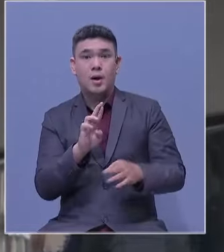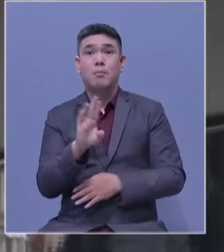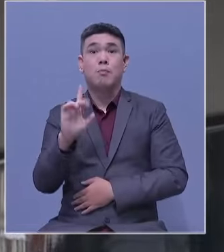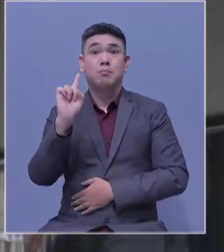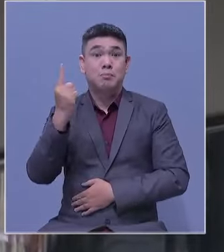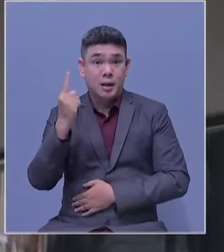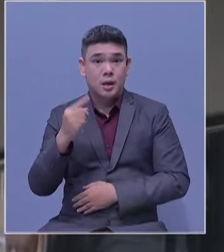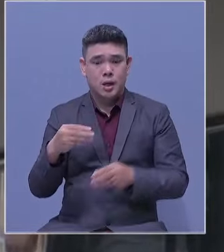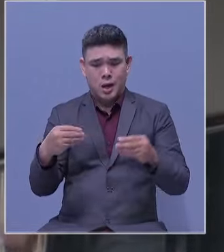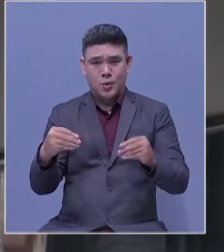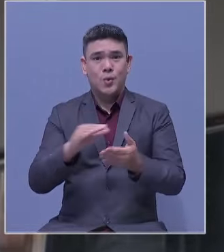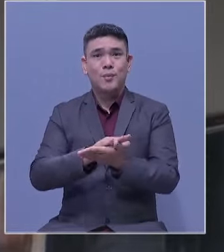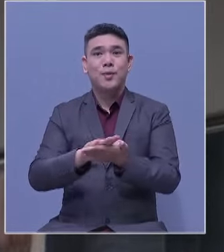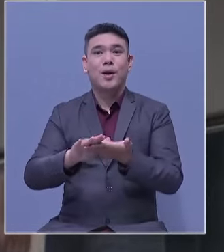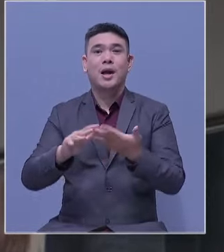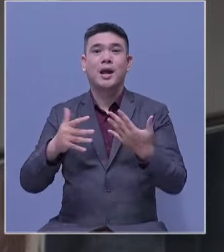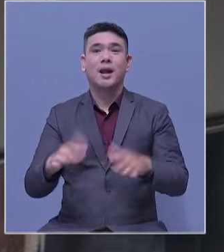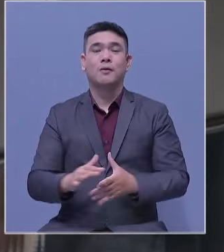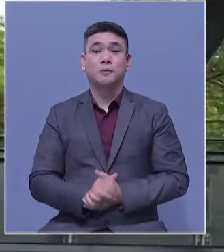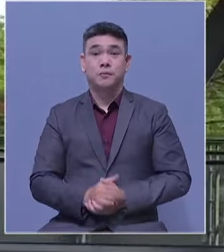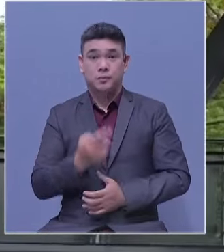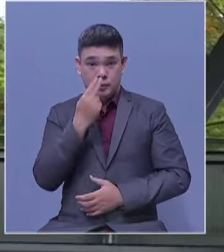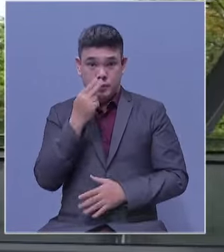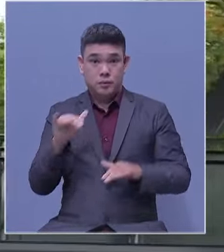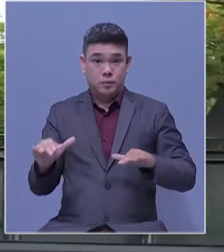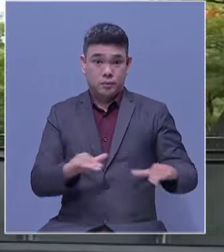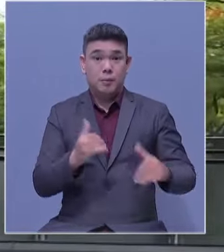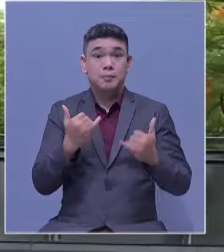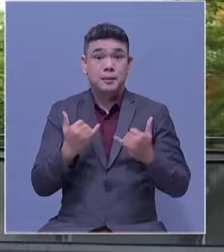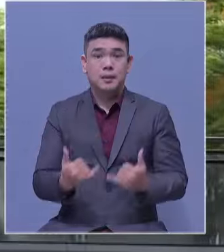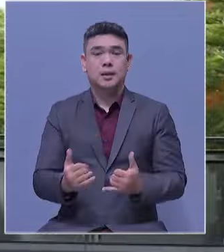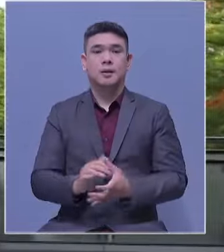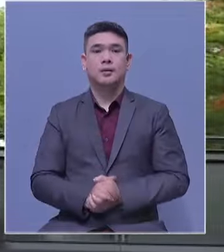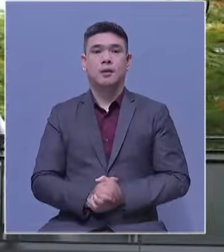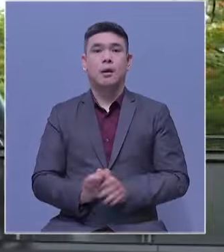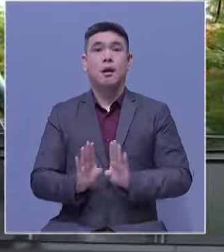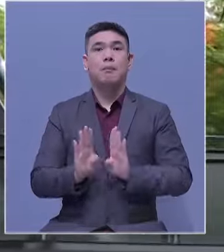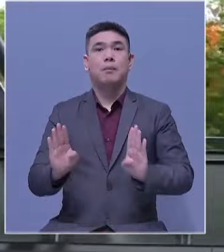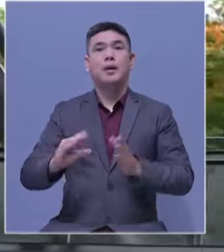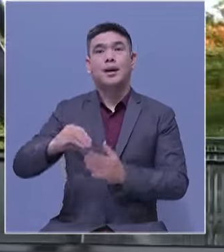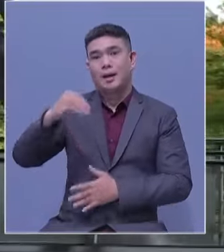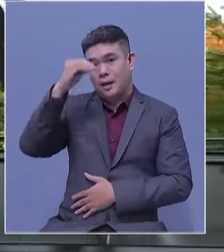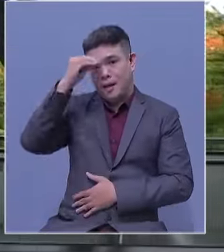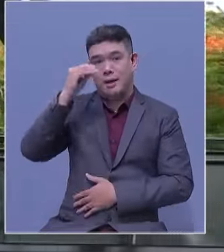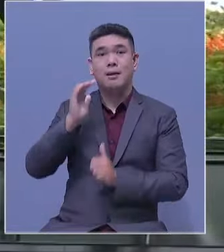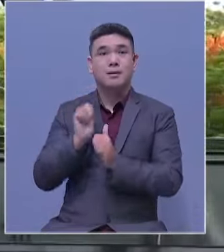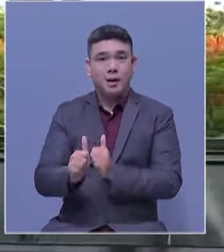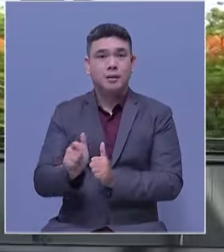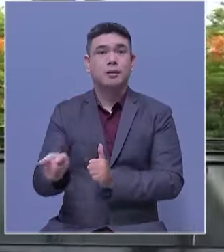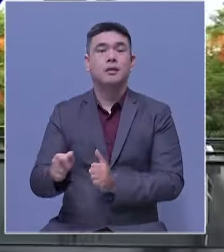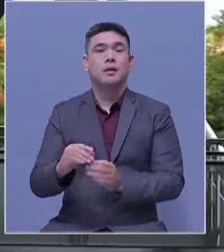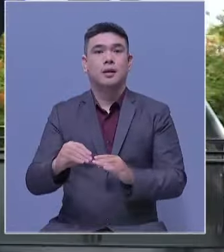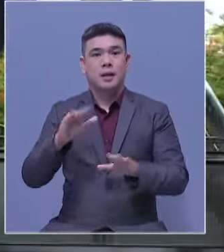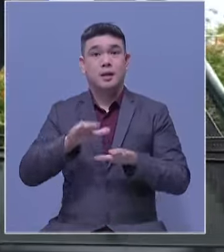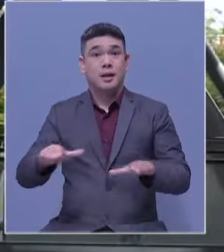ตั้งกระจกใหม่เป็นที่เรียบร้อยแล้วพร้อมใช้งานคือท่านก็บอกว่าทันเปิดเทอมเด็กๆที่จะต้องใช้